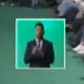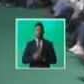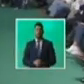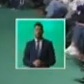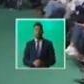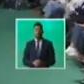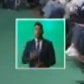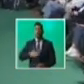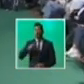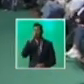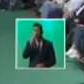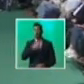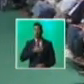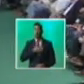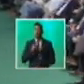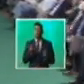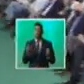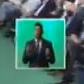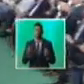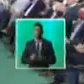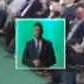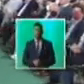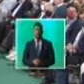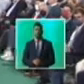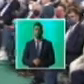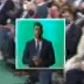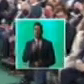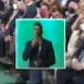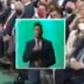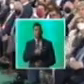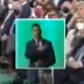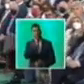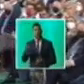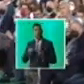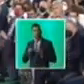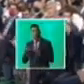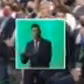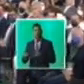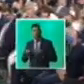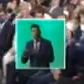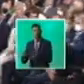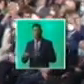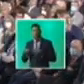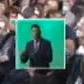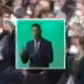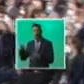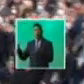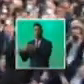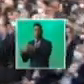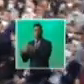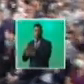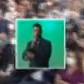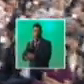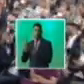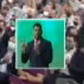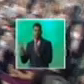μας είναι προς τη σωστή κατεύθυνση και είναι συνεπής προς τις αρχές και την πολιτική του κόμματος. Με την έννοια της εξής, ότι το